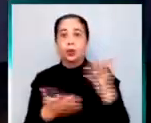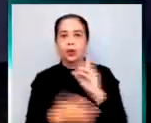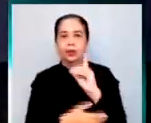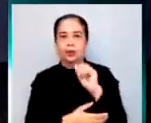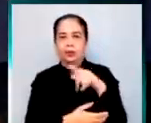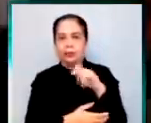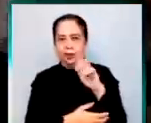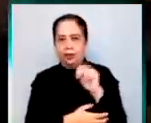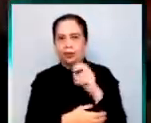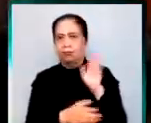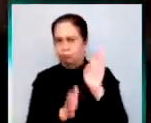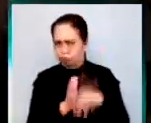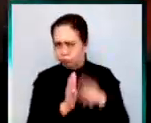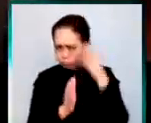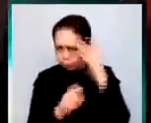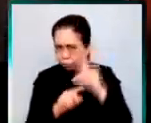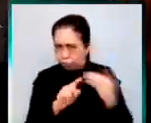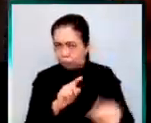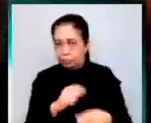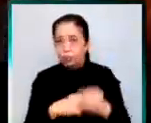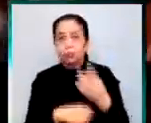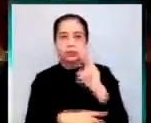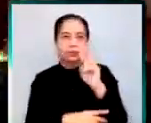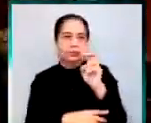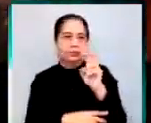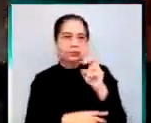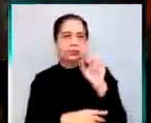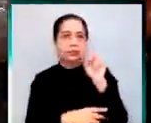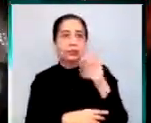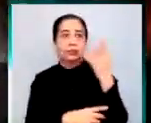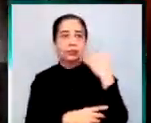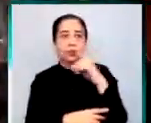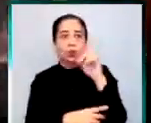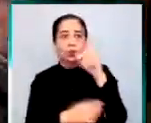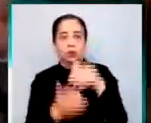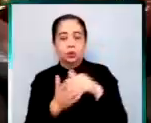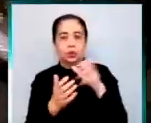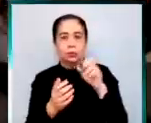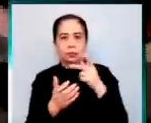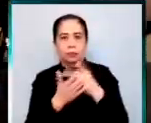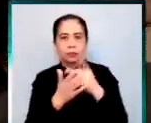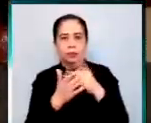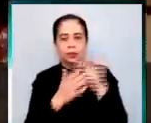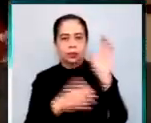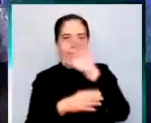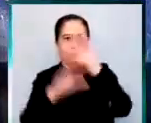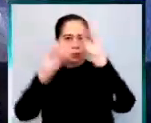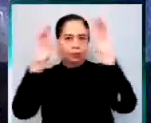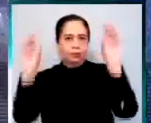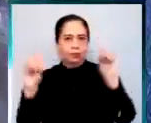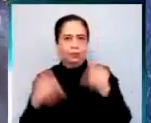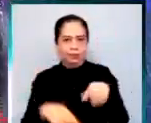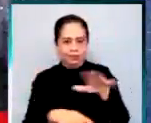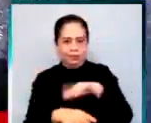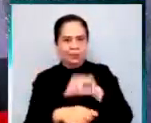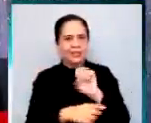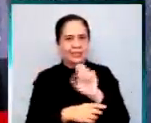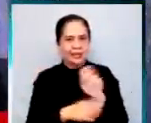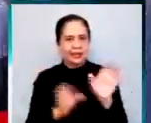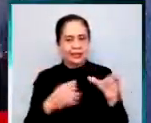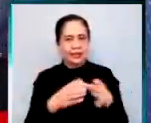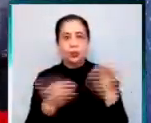ni Daisy Domingo ng 200 piso ang dapat sanay 1,000 pesos na Christmas display set na ito. Yung mga bagong designs